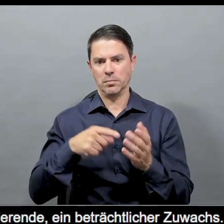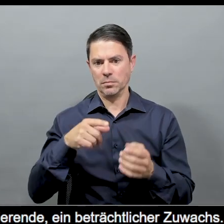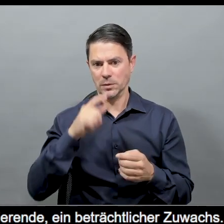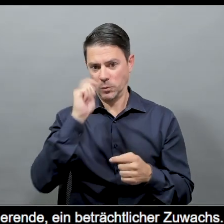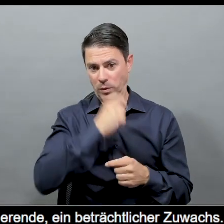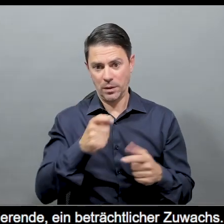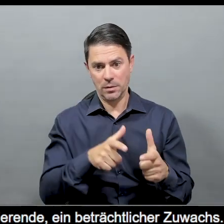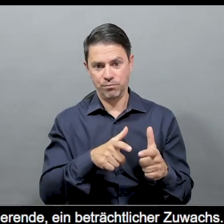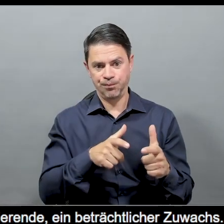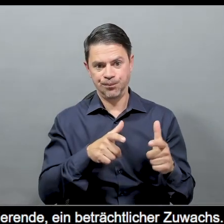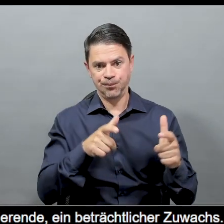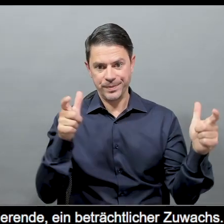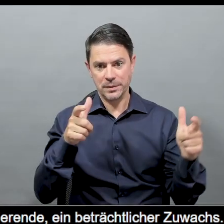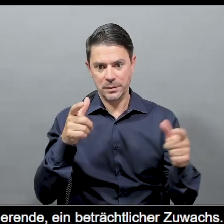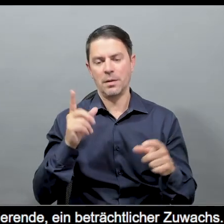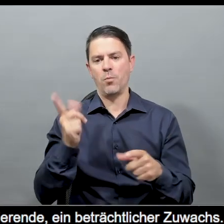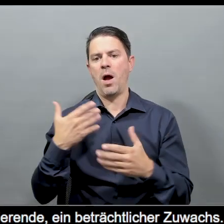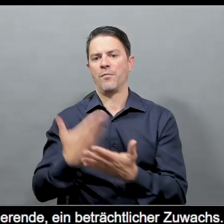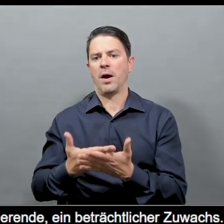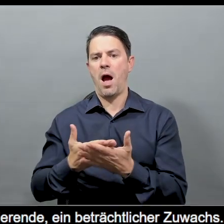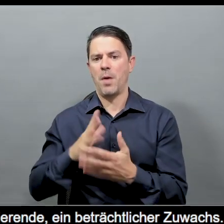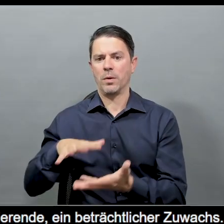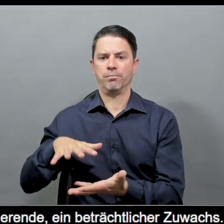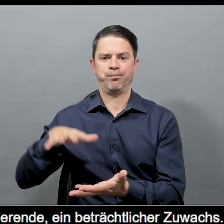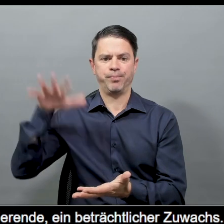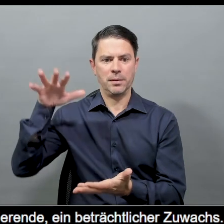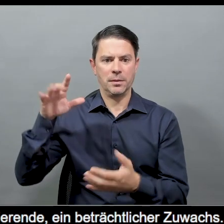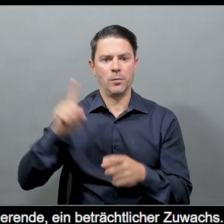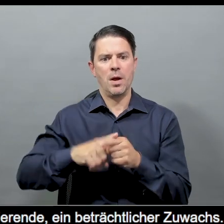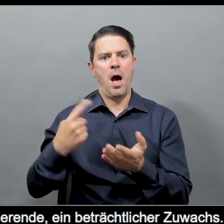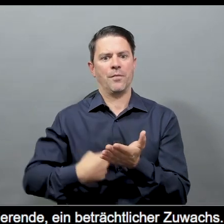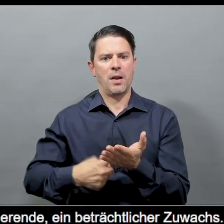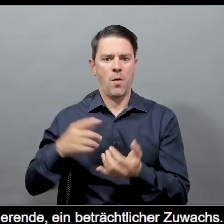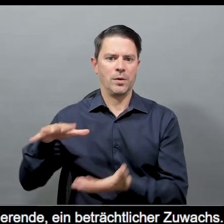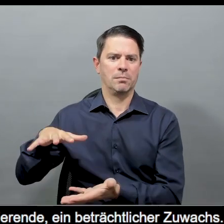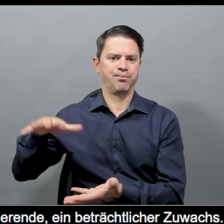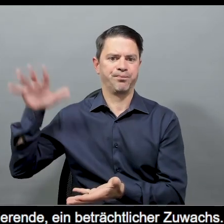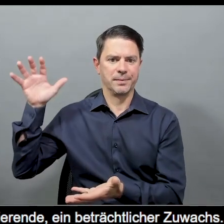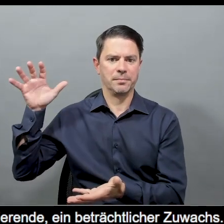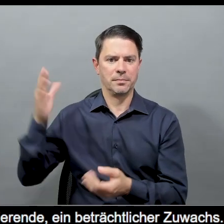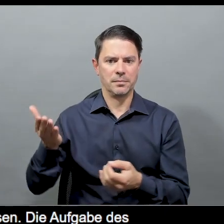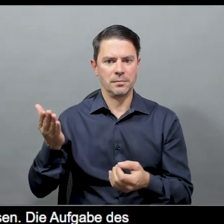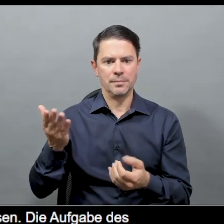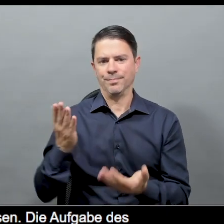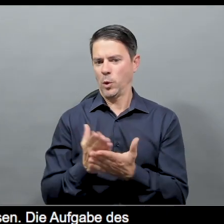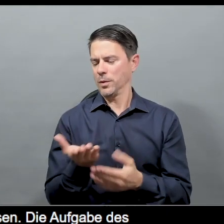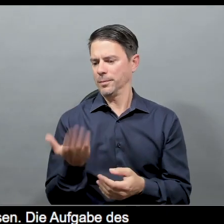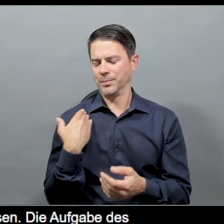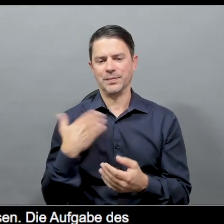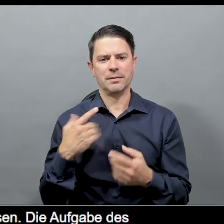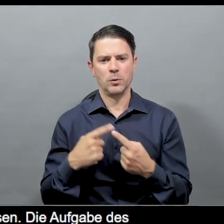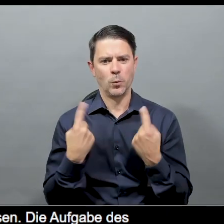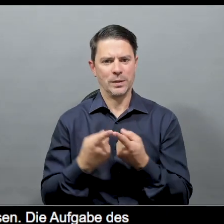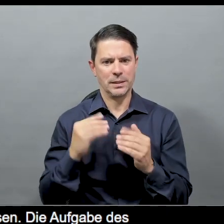eingeladen mit den Studentenwerken in Bayern, mit den Studierendenvertretern, mit Kommunen, mit Privaten, mit Hochschulen,